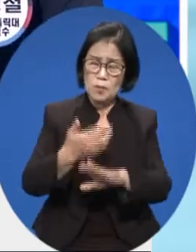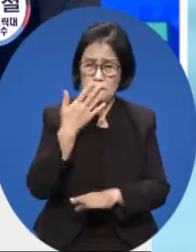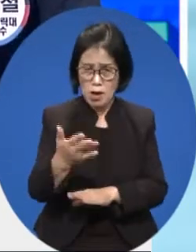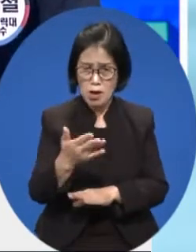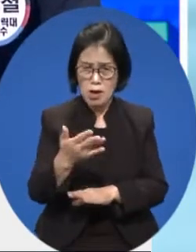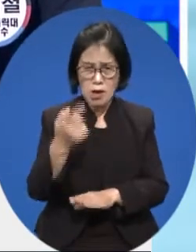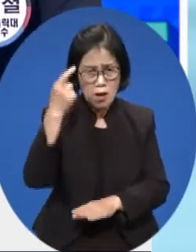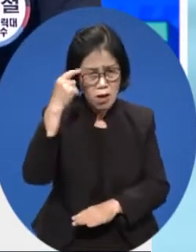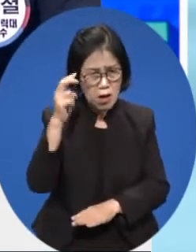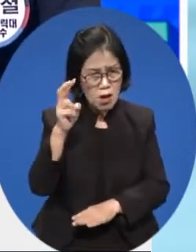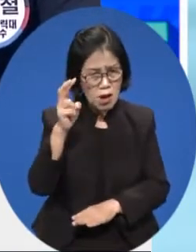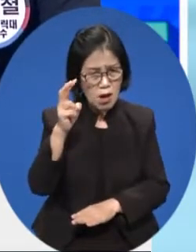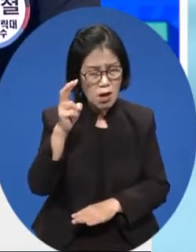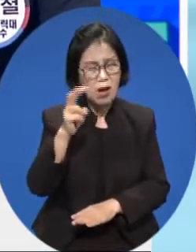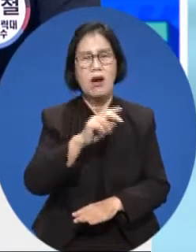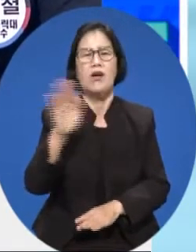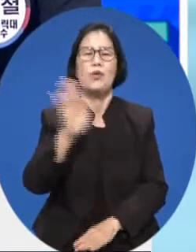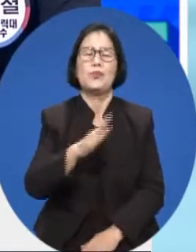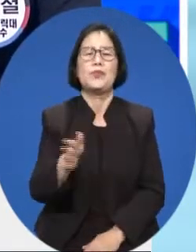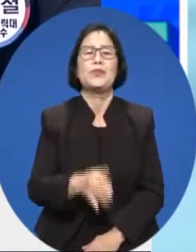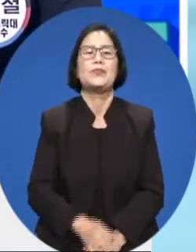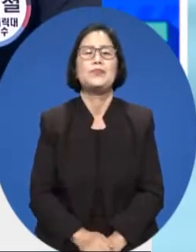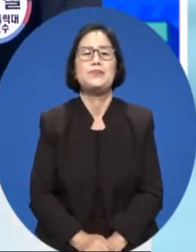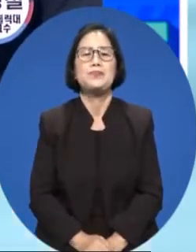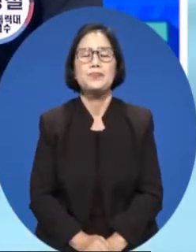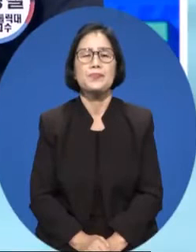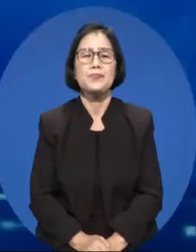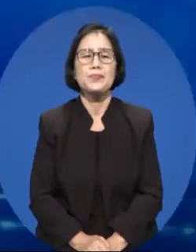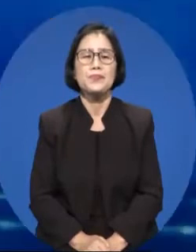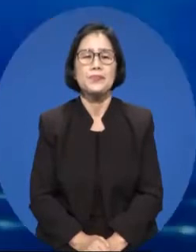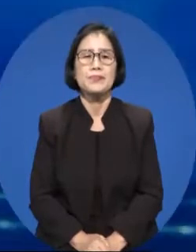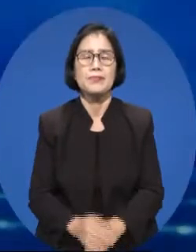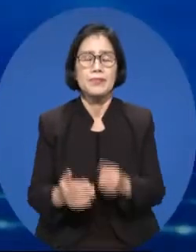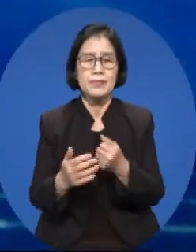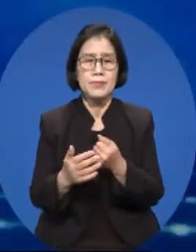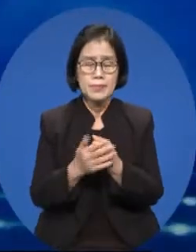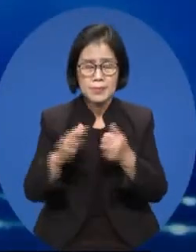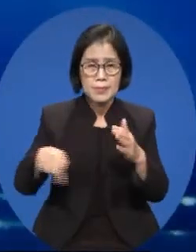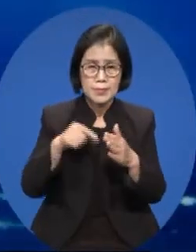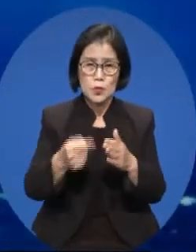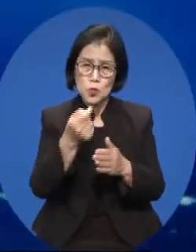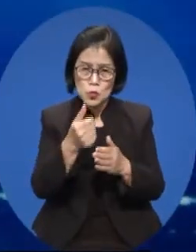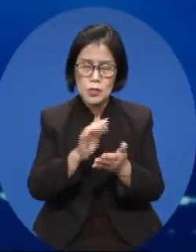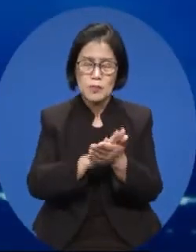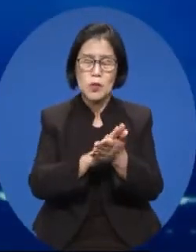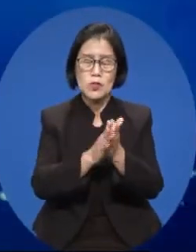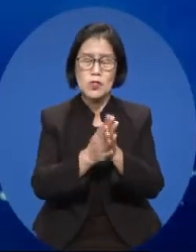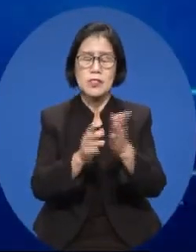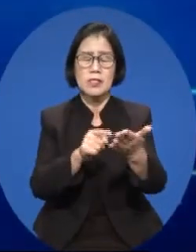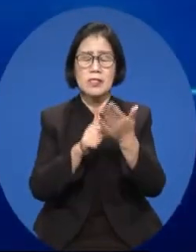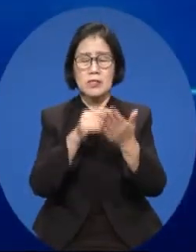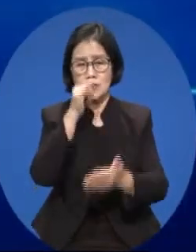전망하는 것은 상당히 좀 어렵다 라고 말씀 드려요 알겠습니다 자 이런 가운데 조금씩의 변수가 지금도